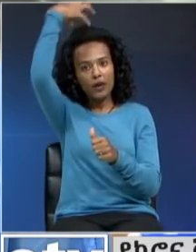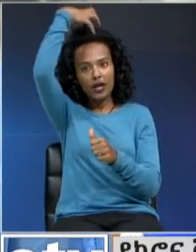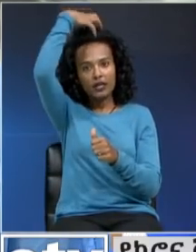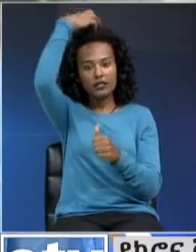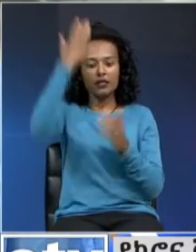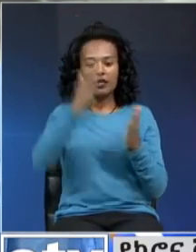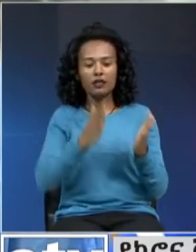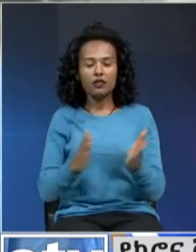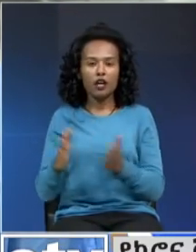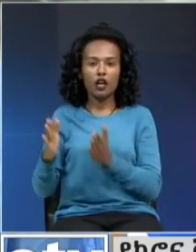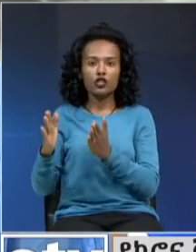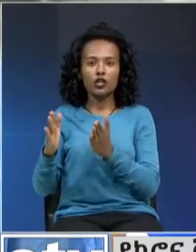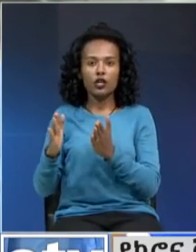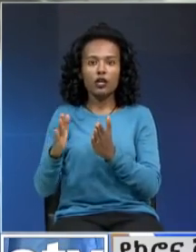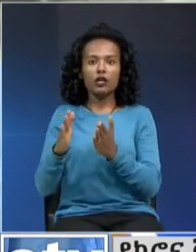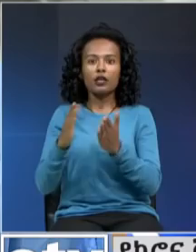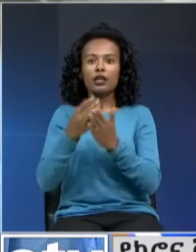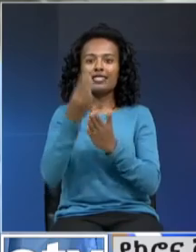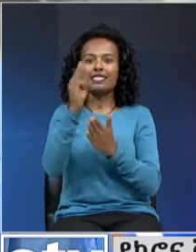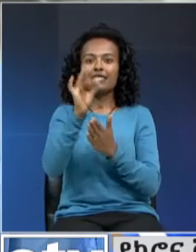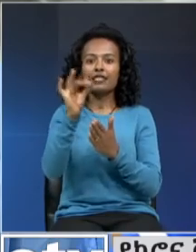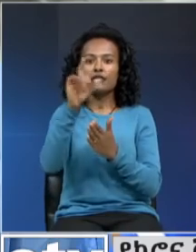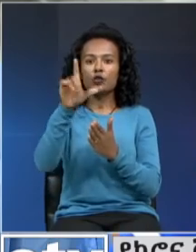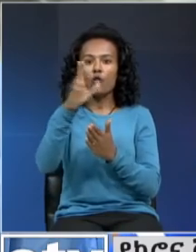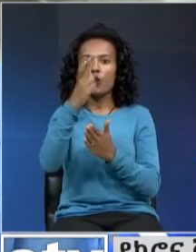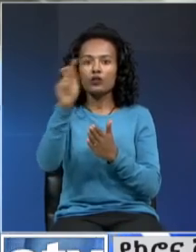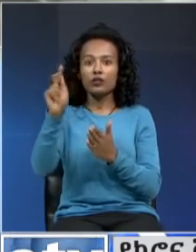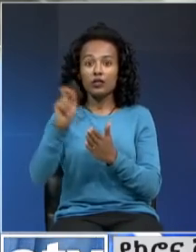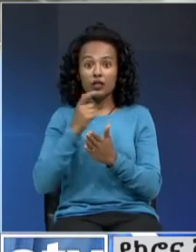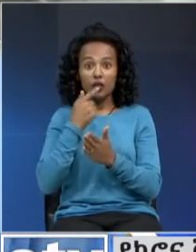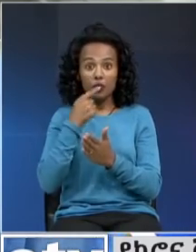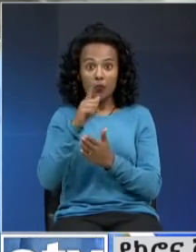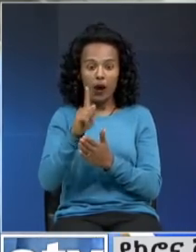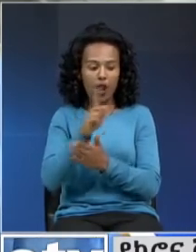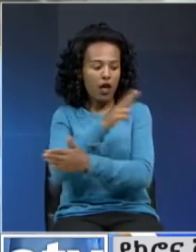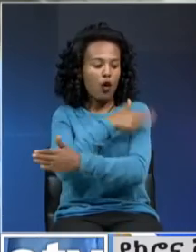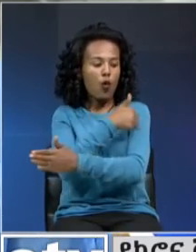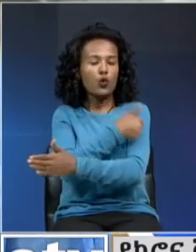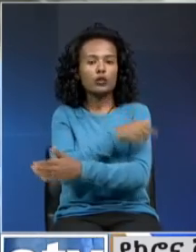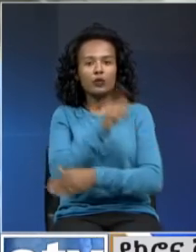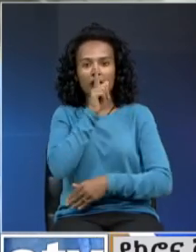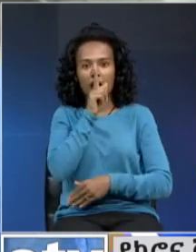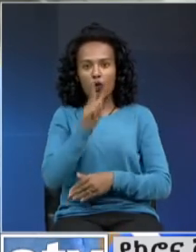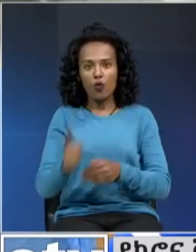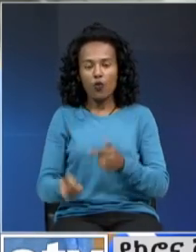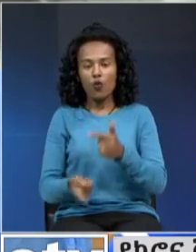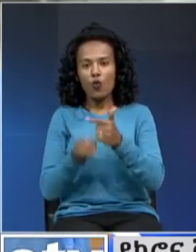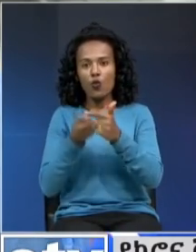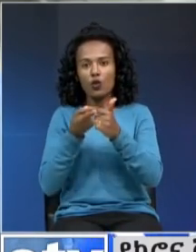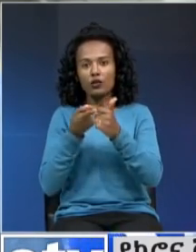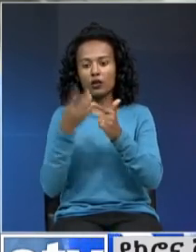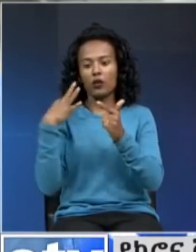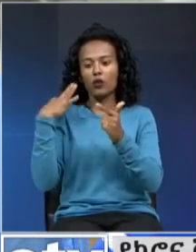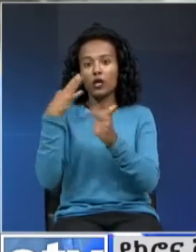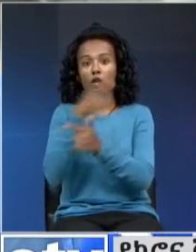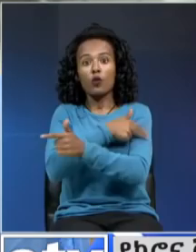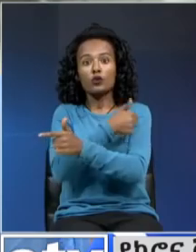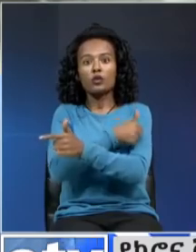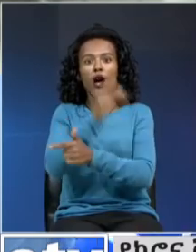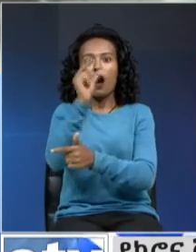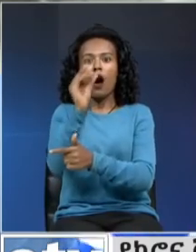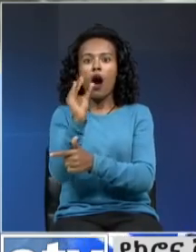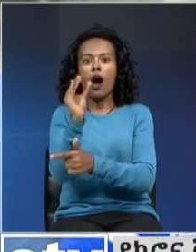የተዘጋጀ የሲልክ ሮድ የሚባል ሆስፒታል ነው። ሁለተኛው የግል ሆስፒታል